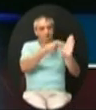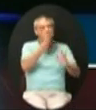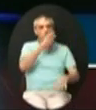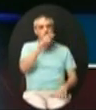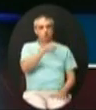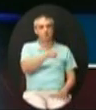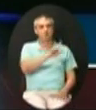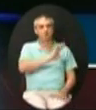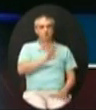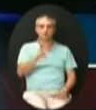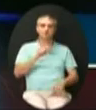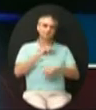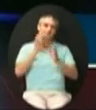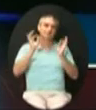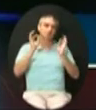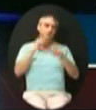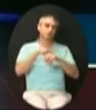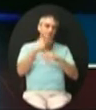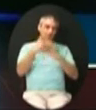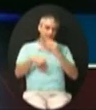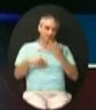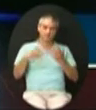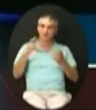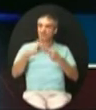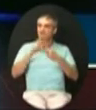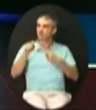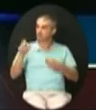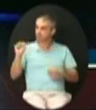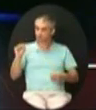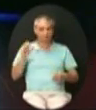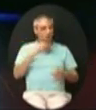מעל הפקודה הבלתי חוקית הזאת. רשמית זמננו אותם. חבר הכנסת סמוטריץ', חבר הכנסת דוקטור נחמן שי, תודה רבה.